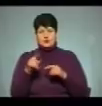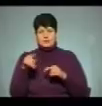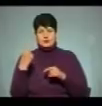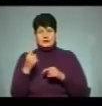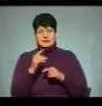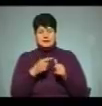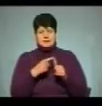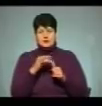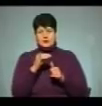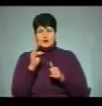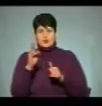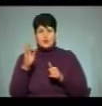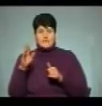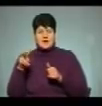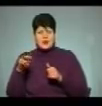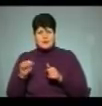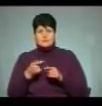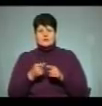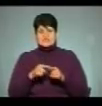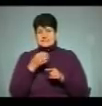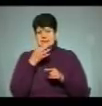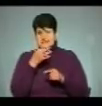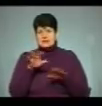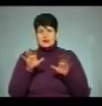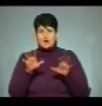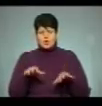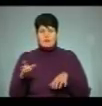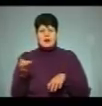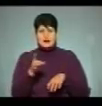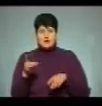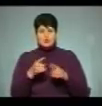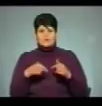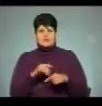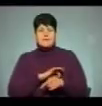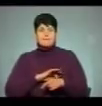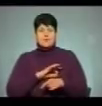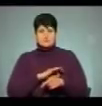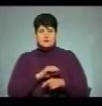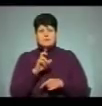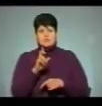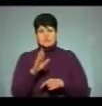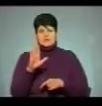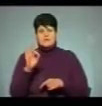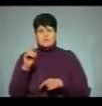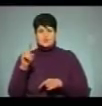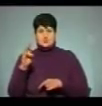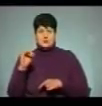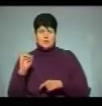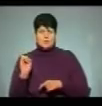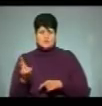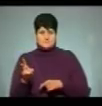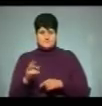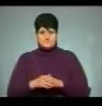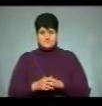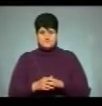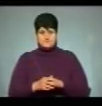Коваля. Про це повідомила голова районної організації профспілки працівників освіти і науки України Богдана Вознюк.